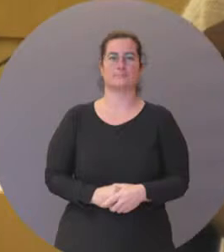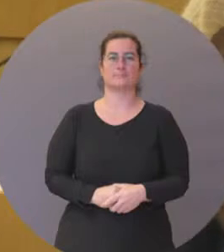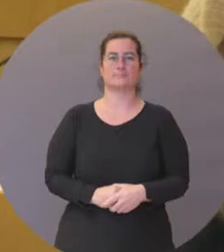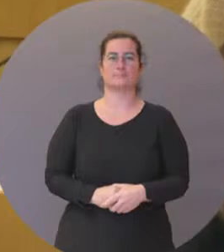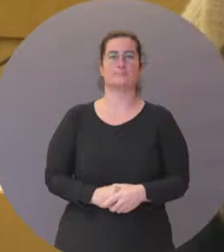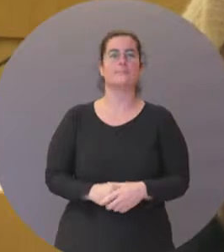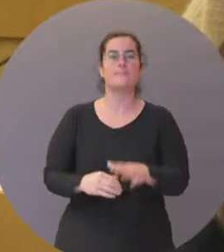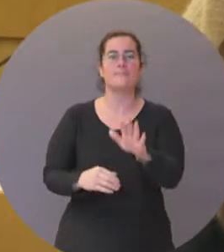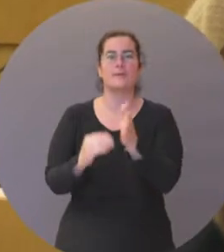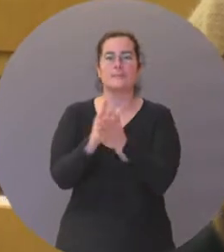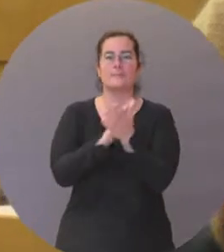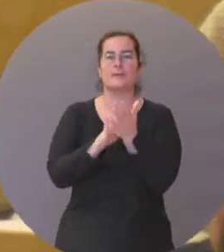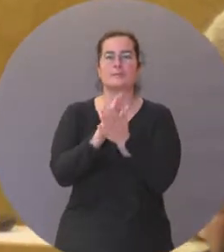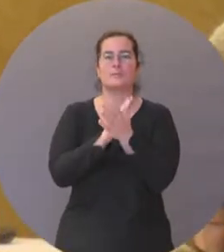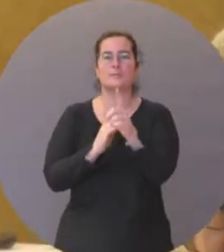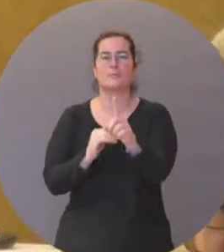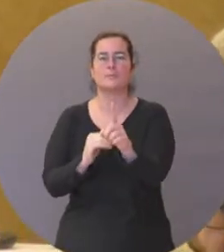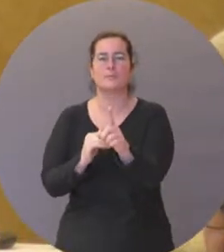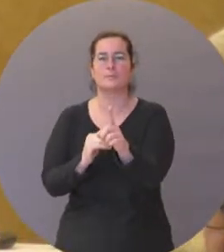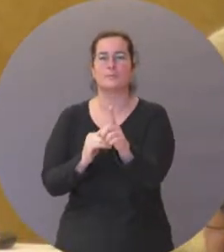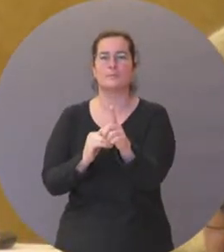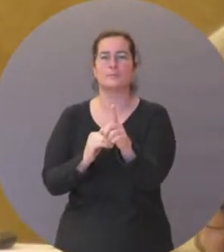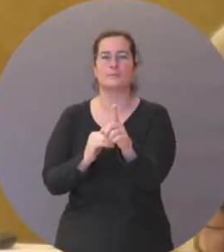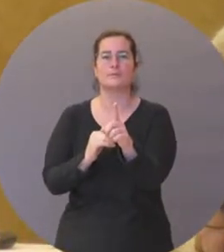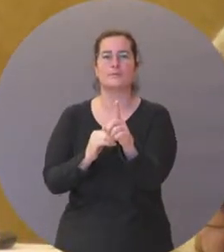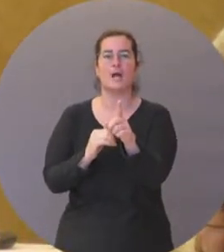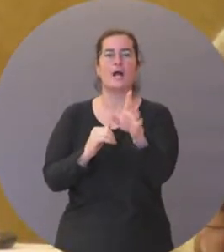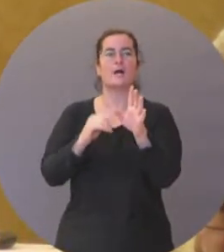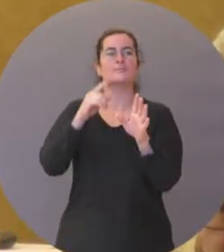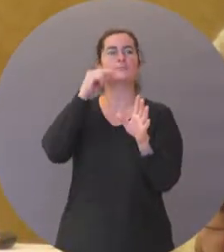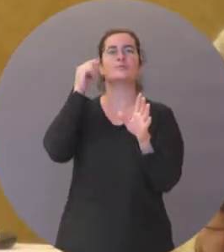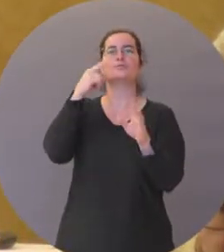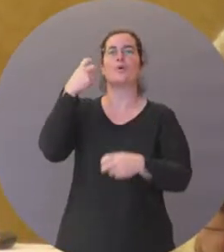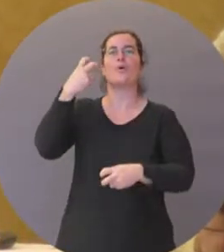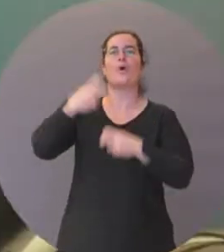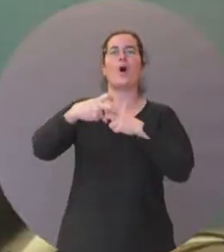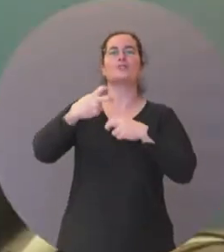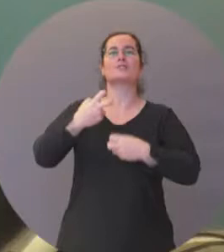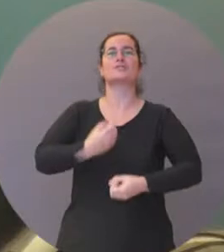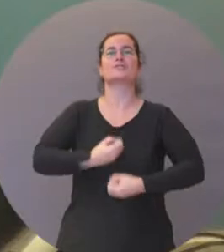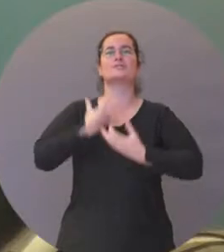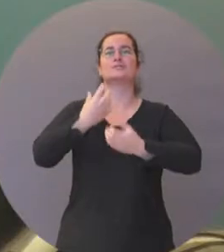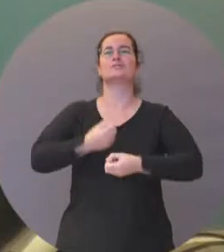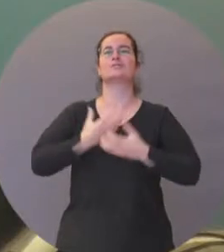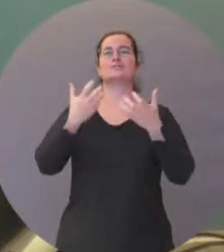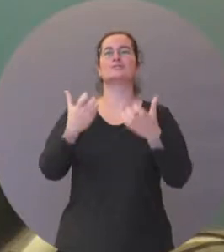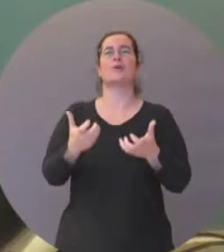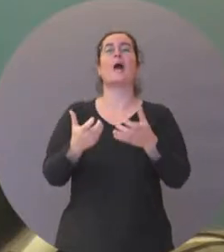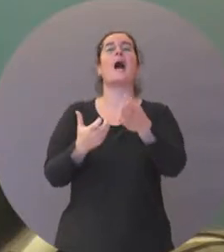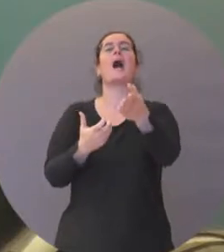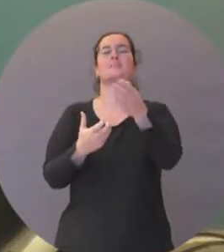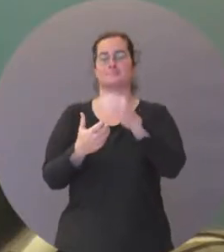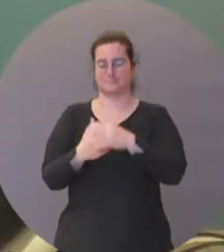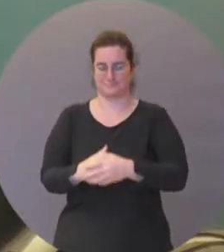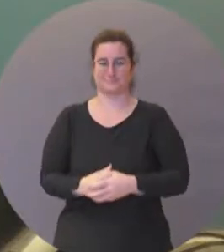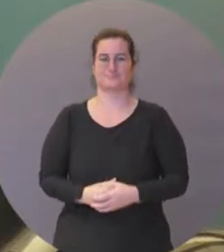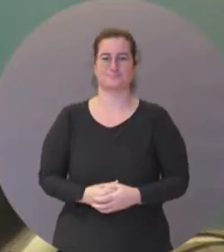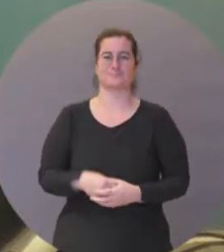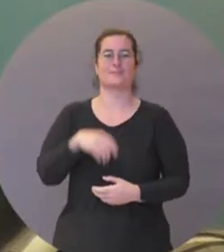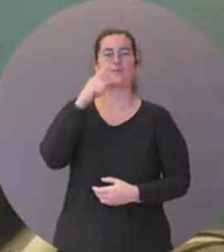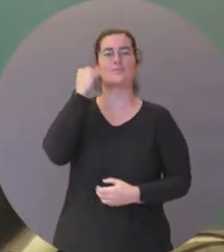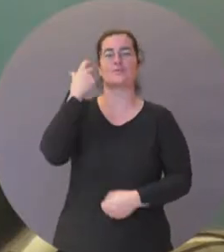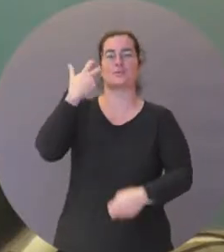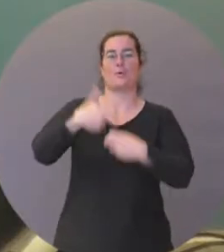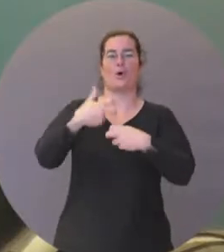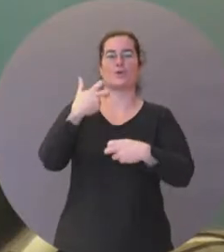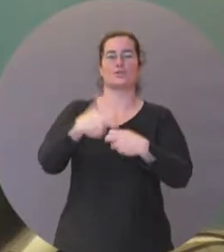attendez excusez-moi monsieur Olivier roche vient de demander la la parole si vous le voyez bien nous allons écouter je